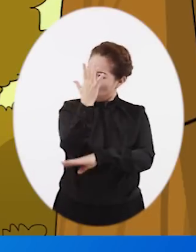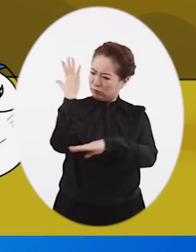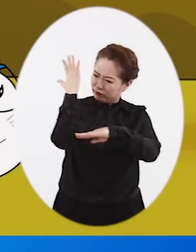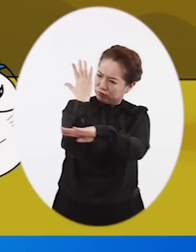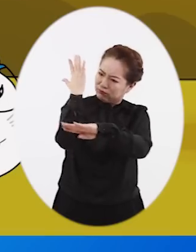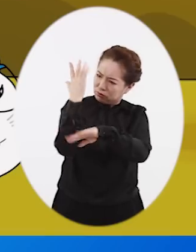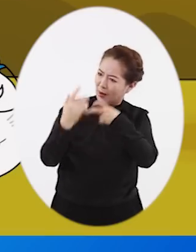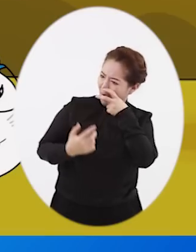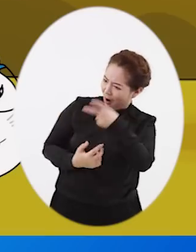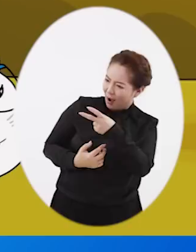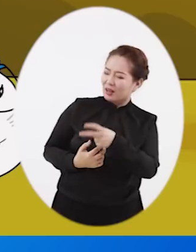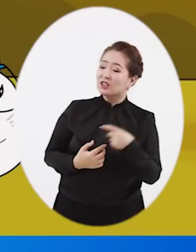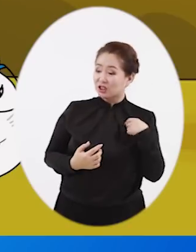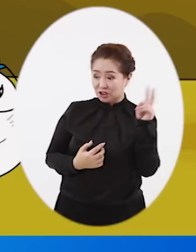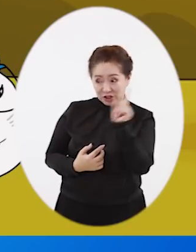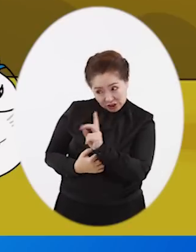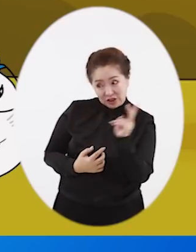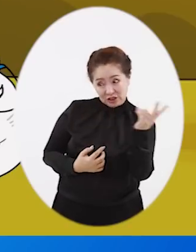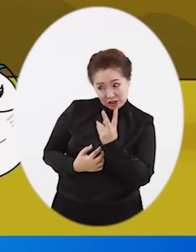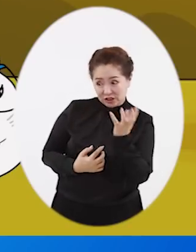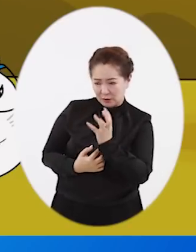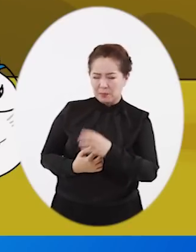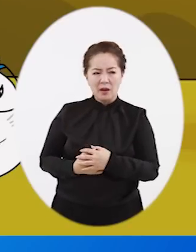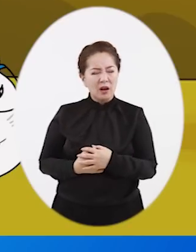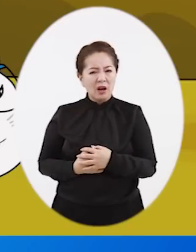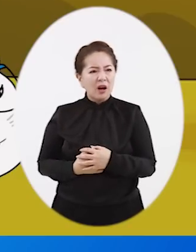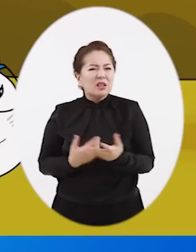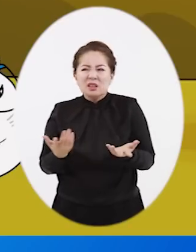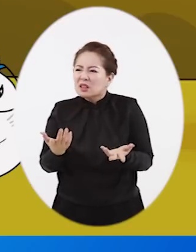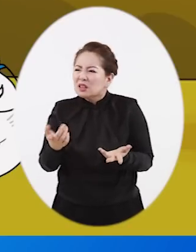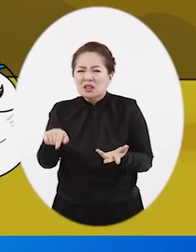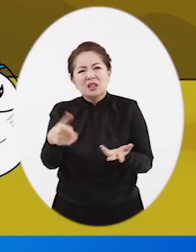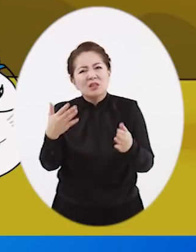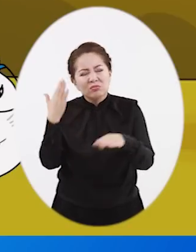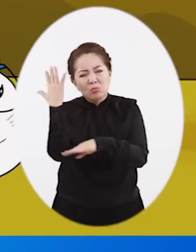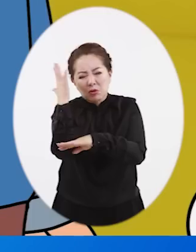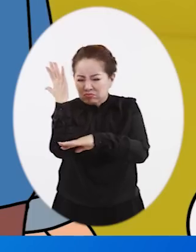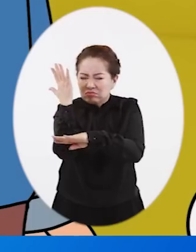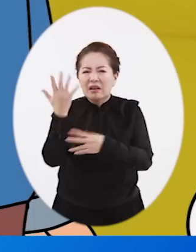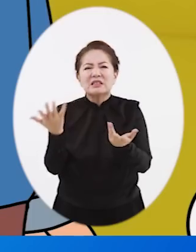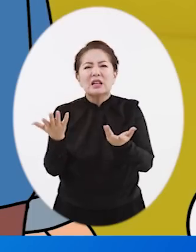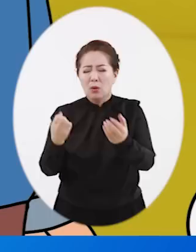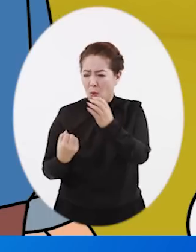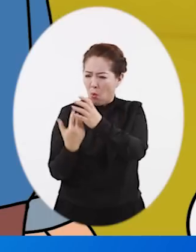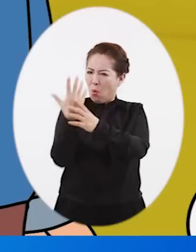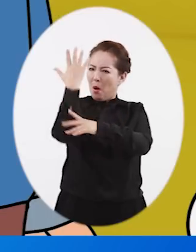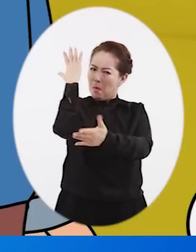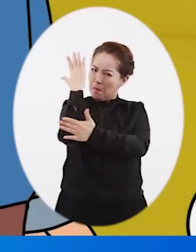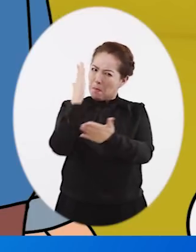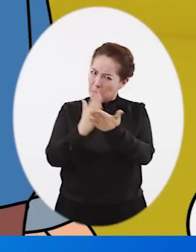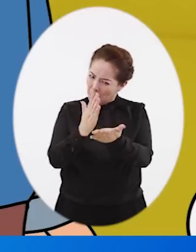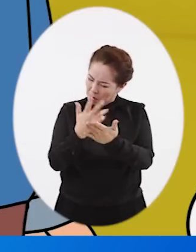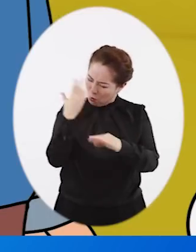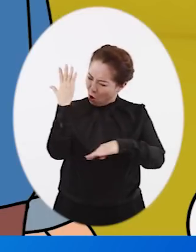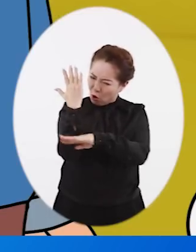явна? Сайн. Бид нар зүгээр л та хоёрыг харин мод хүрээдэж байгааг хараад хүрээд ирлээ. Өвөө нэ. Та хоёр